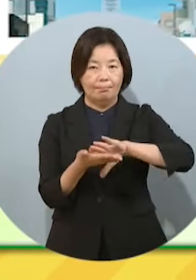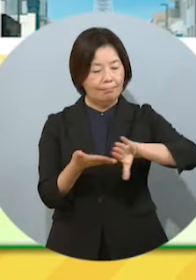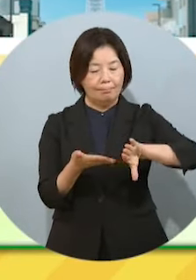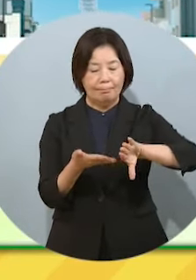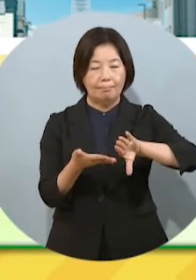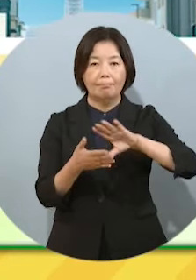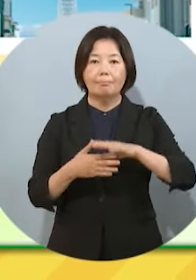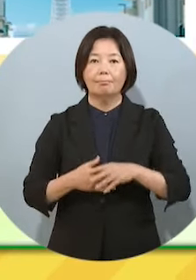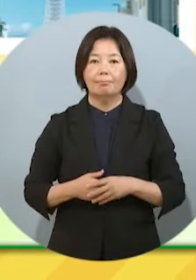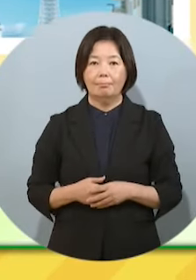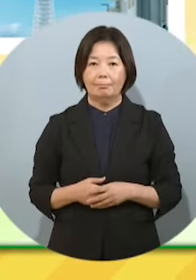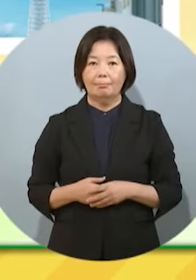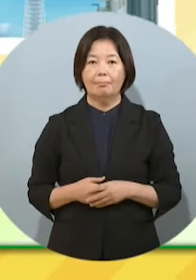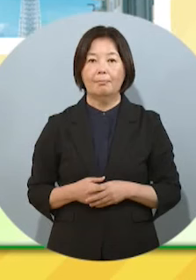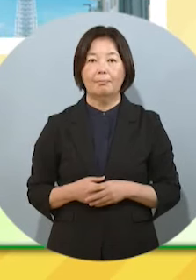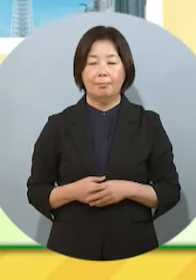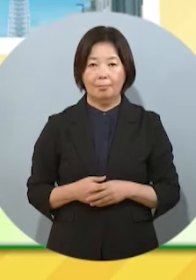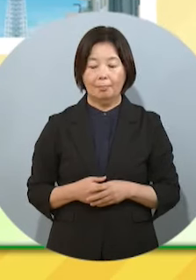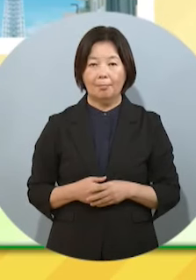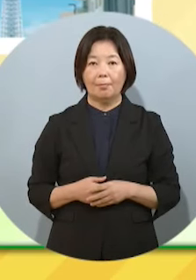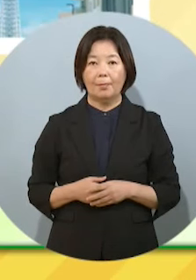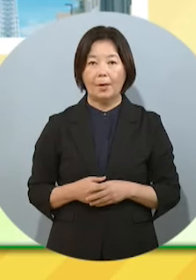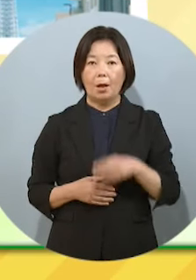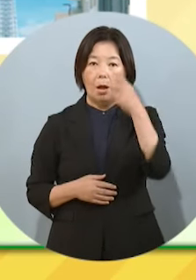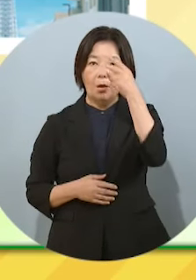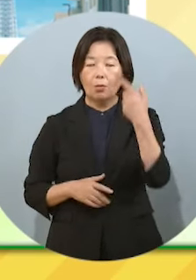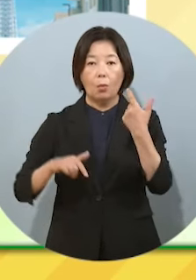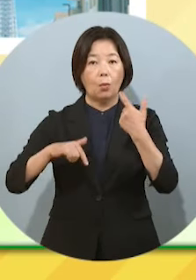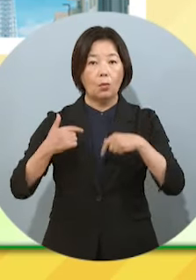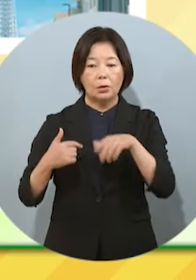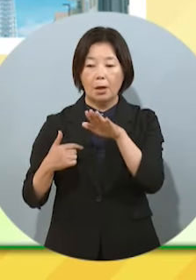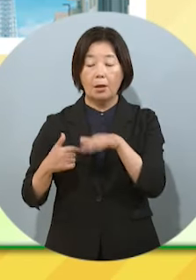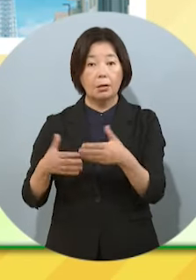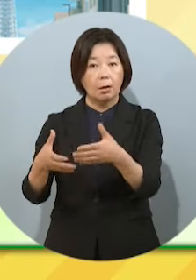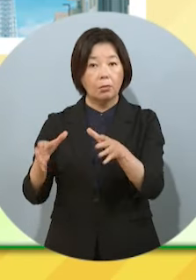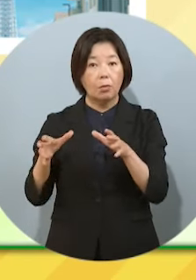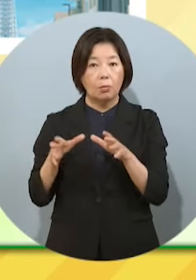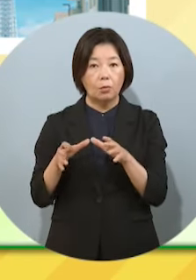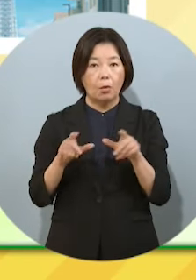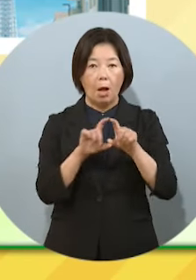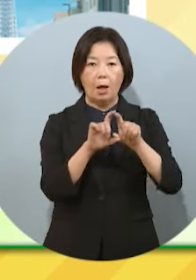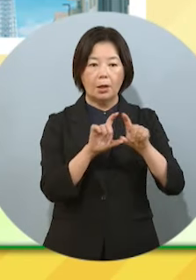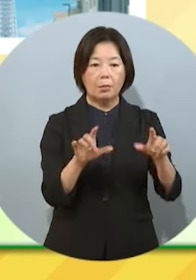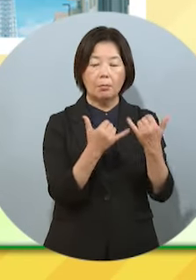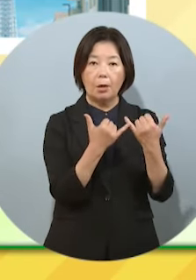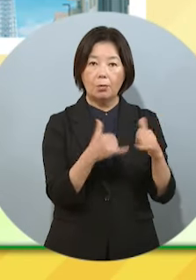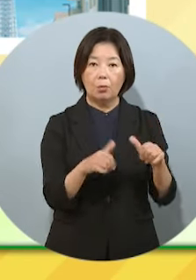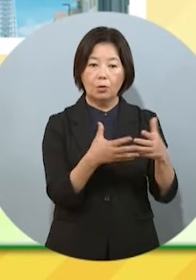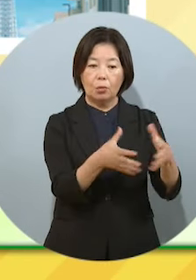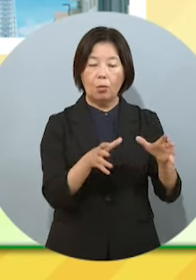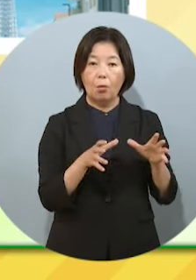。部門には、高校生以下の部と一般の部があります。